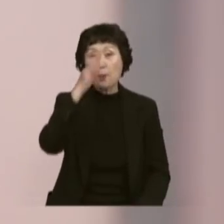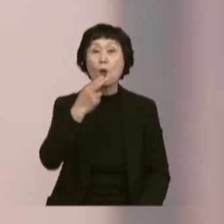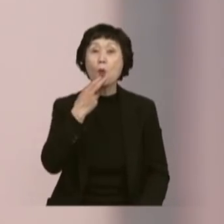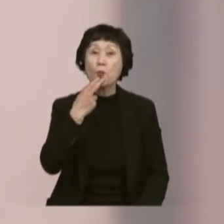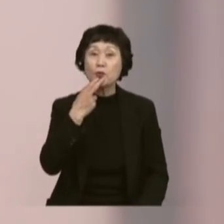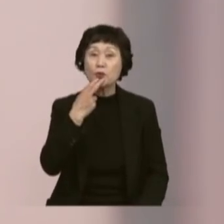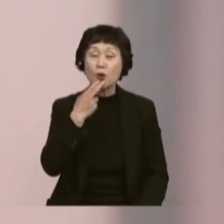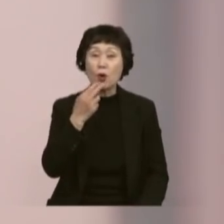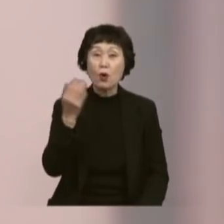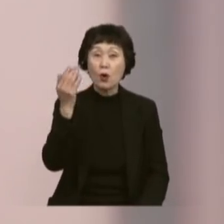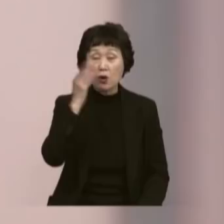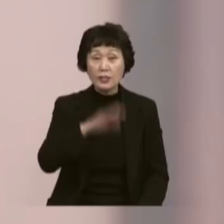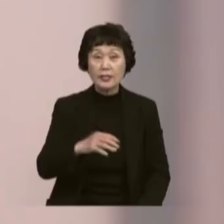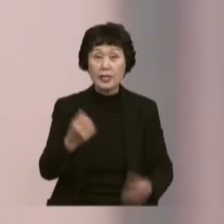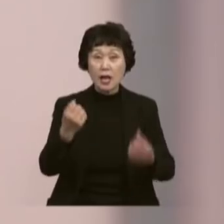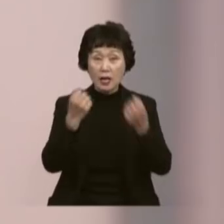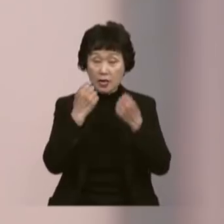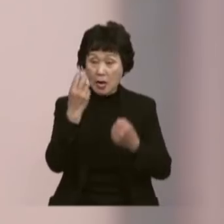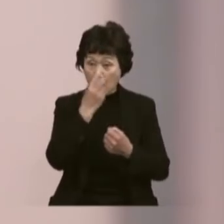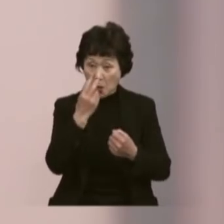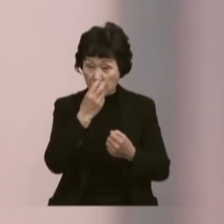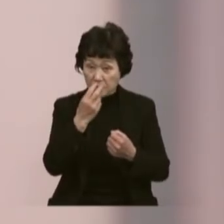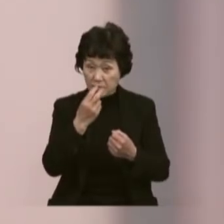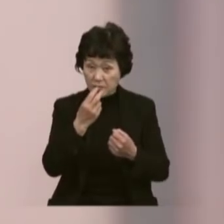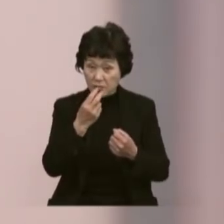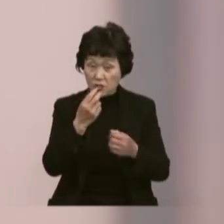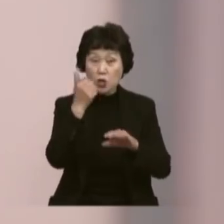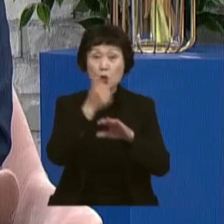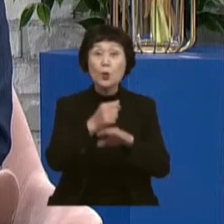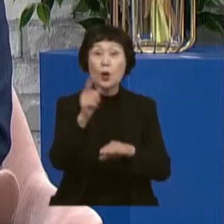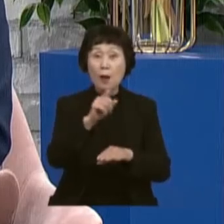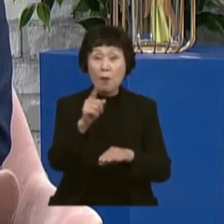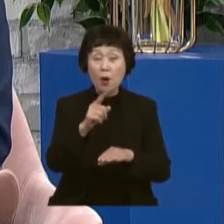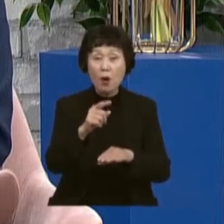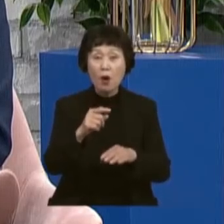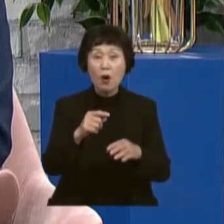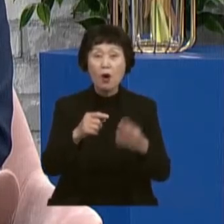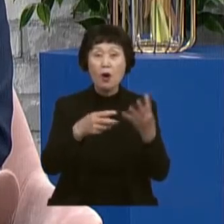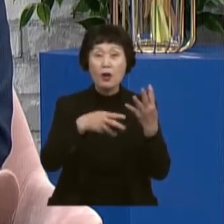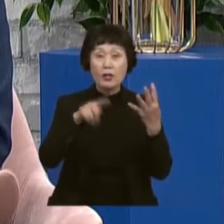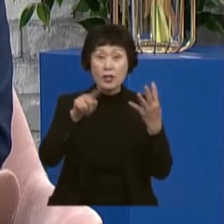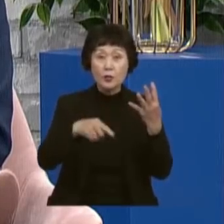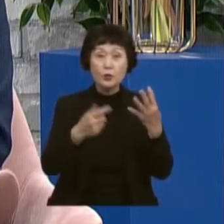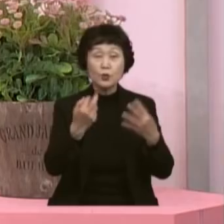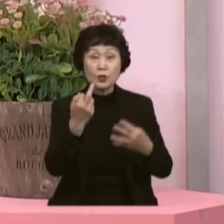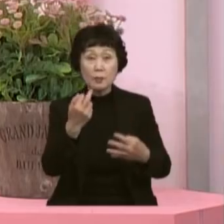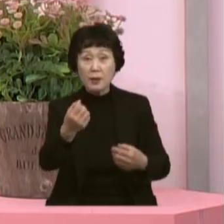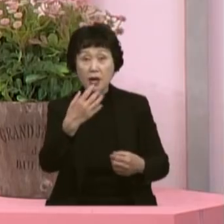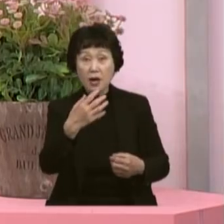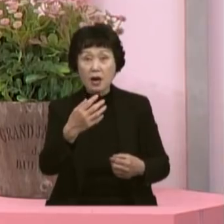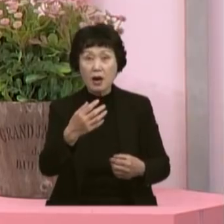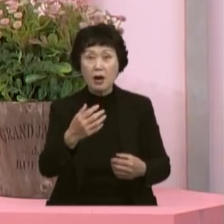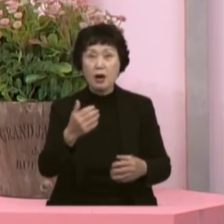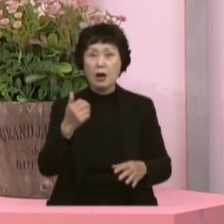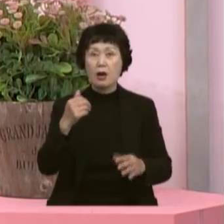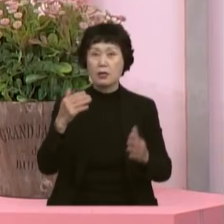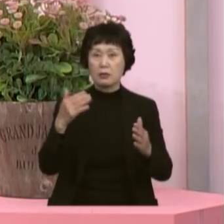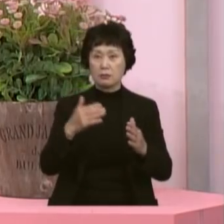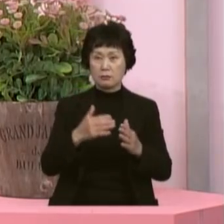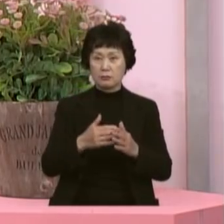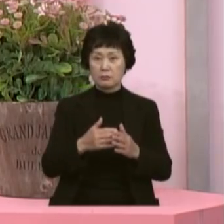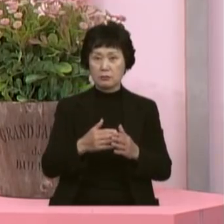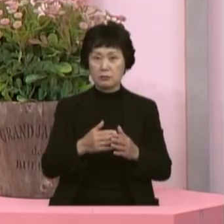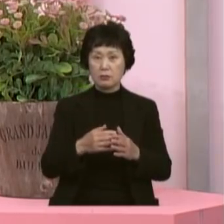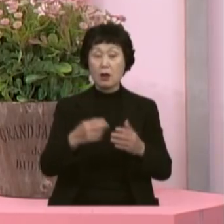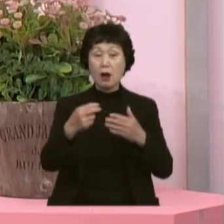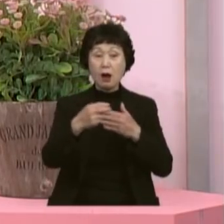받았더니 우리 사촌 매형이 끝났다는 거예요. 어? 갑자기 그 의사들이 많이 돼,